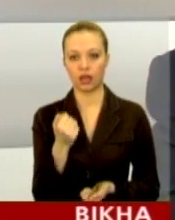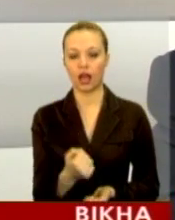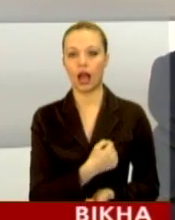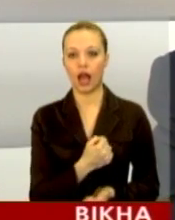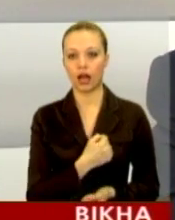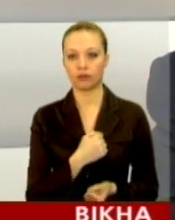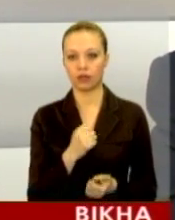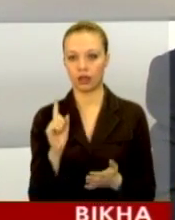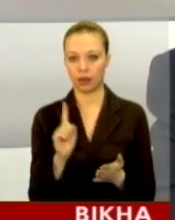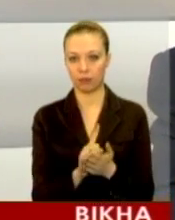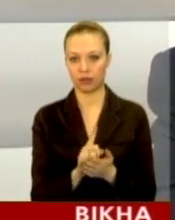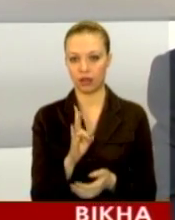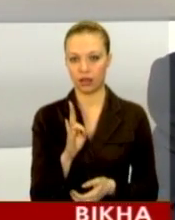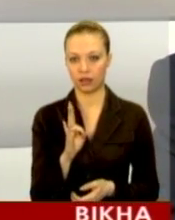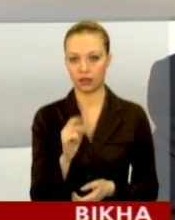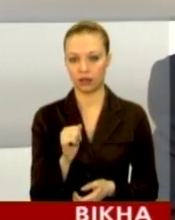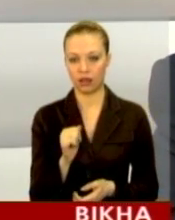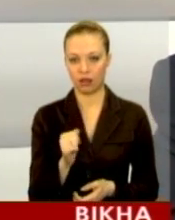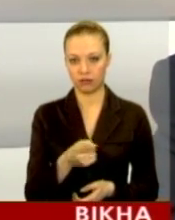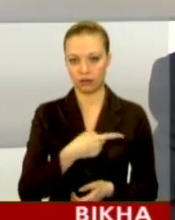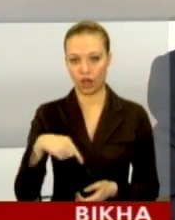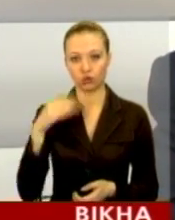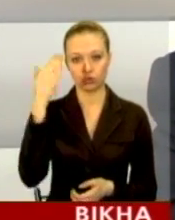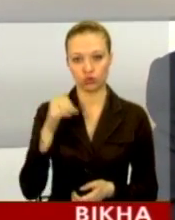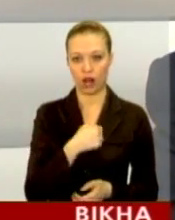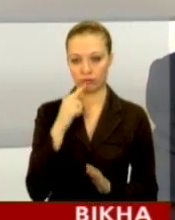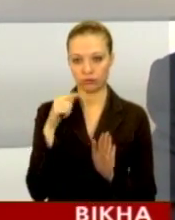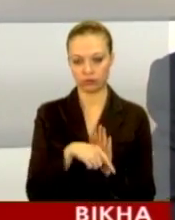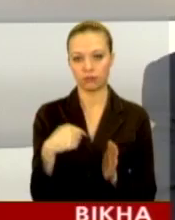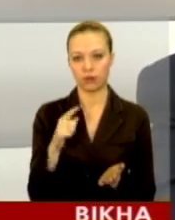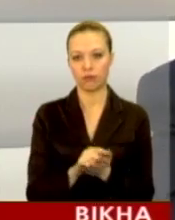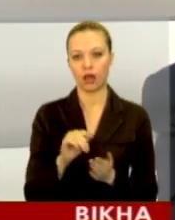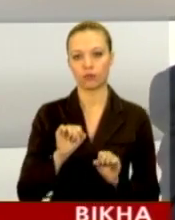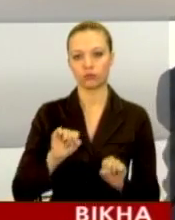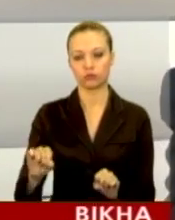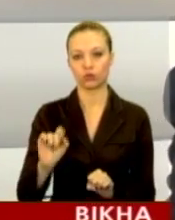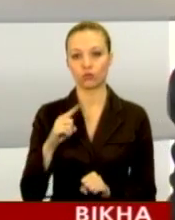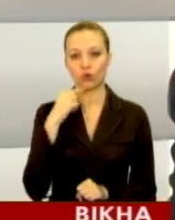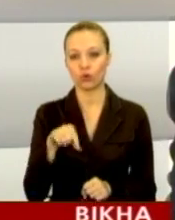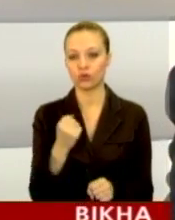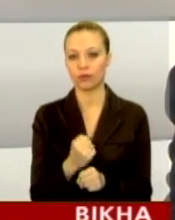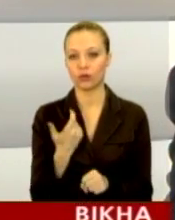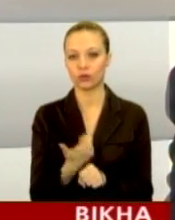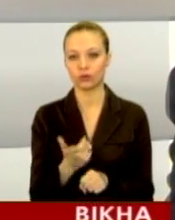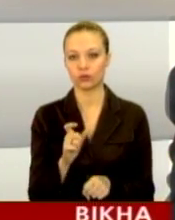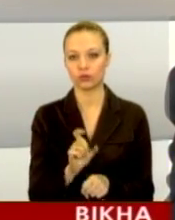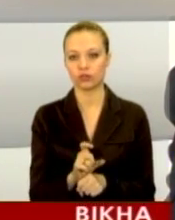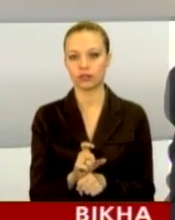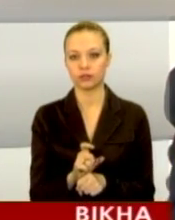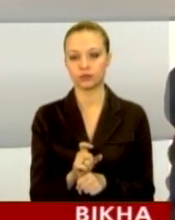армія нападає на нас, чужа, ми маємо давати відсіч. Адже Росія робить дуже,